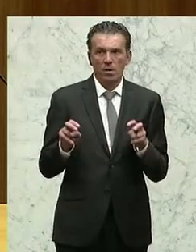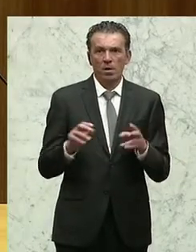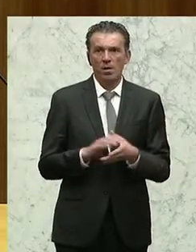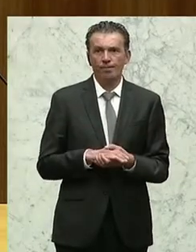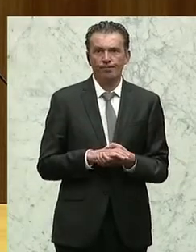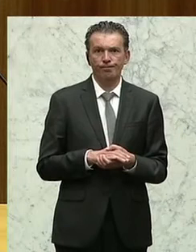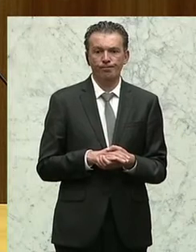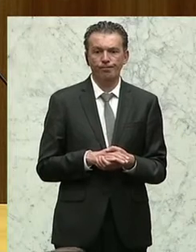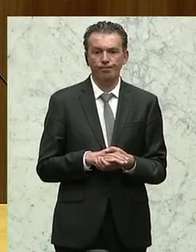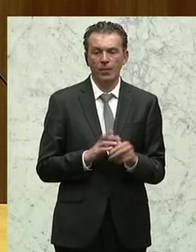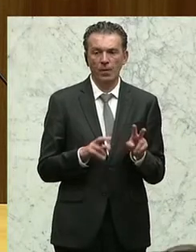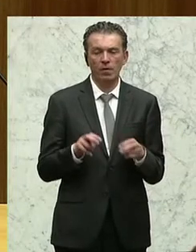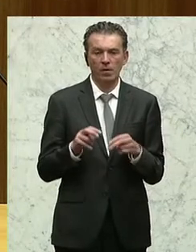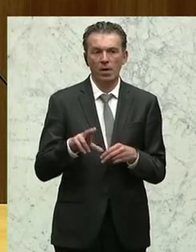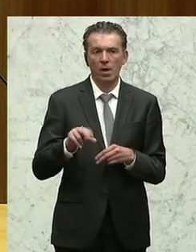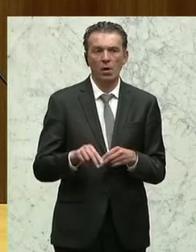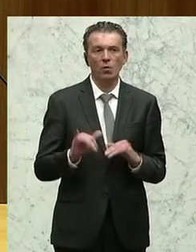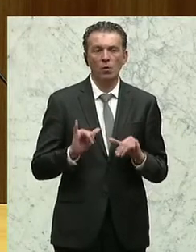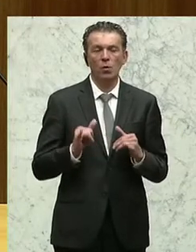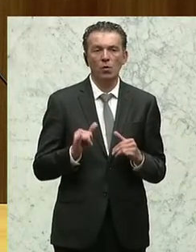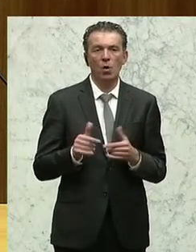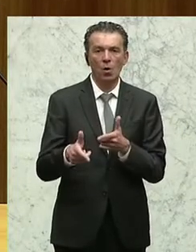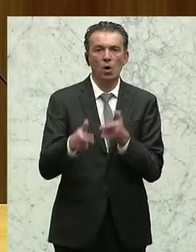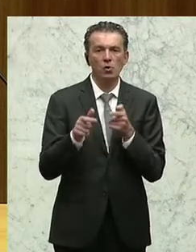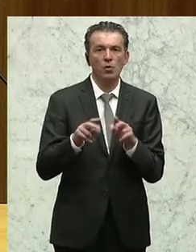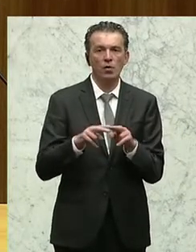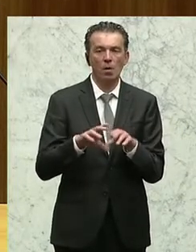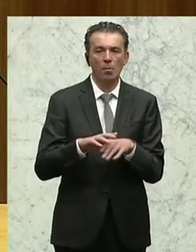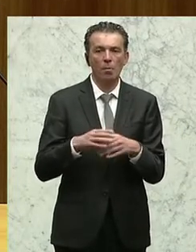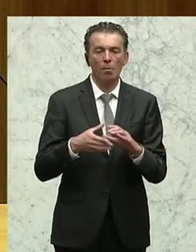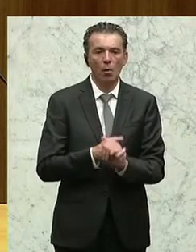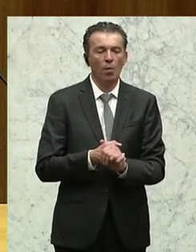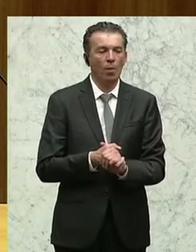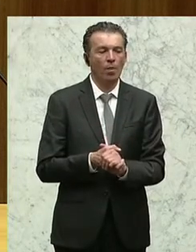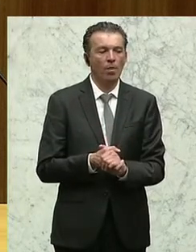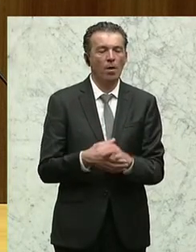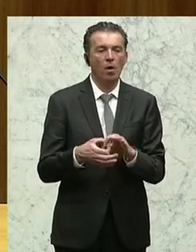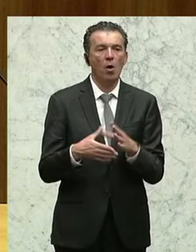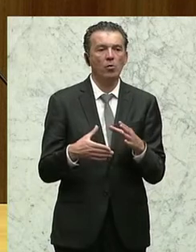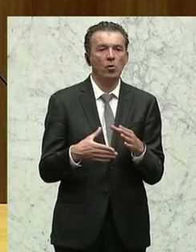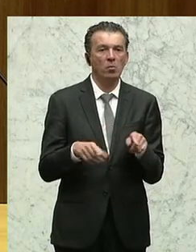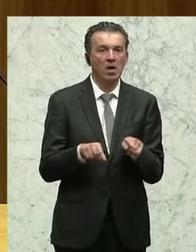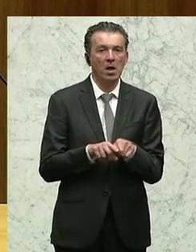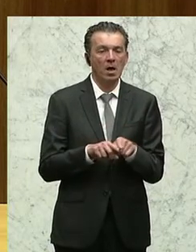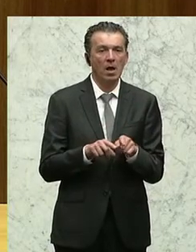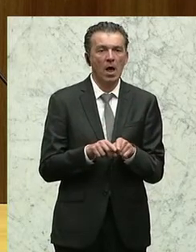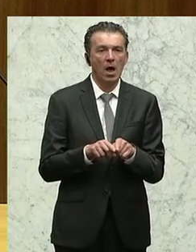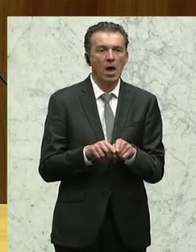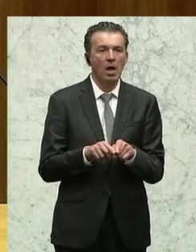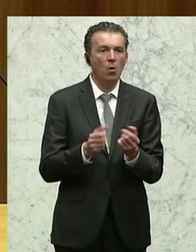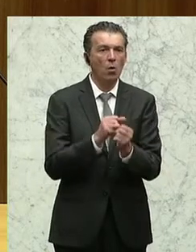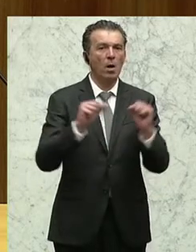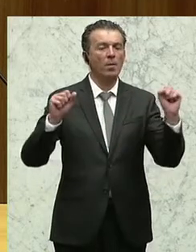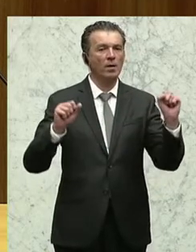zitieren. Ich zitiere den Südtiroler Schützenbund. Sie sagen, wenn Autonomie Unabhängigkeit bedeutet